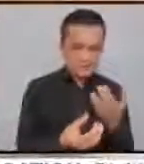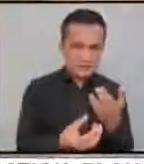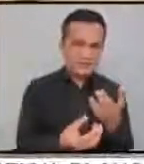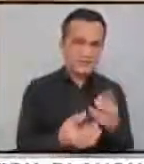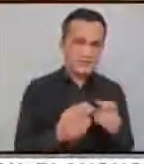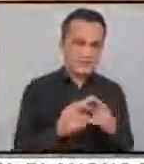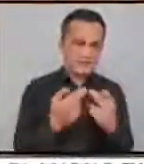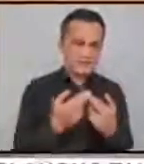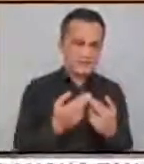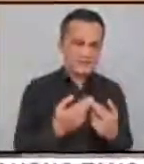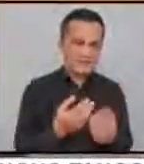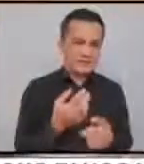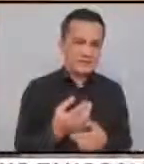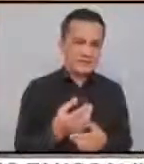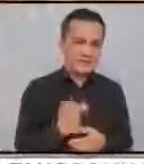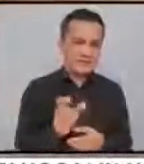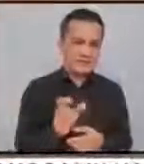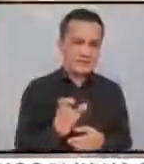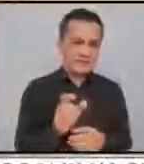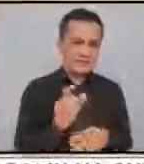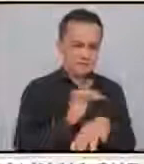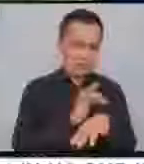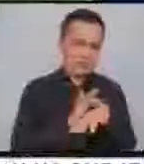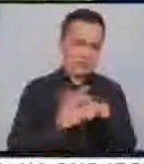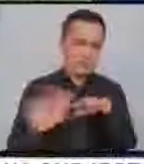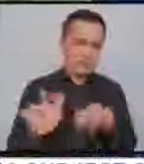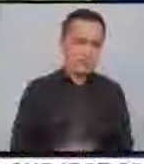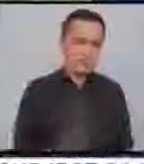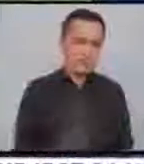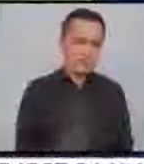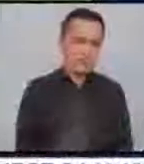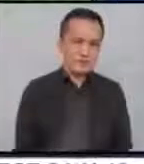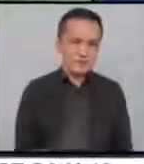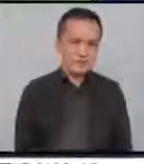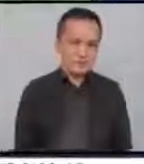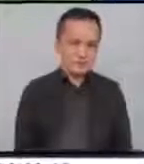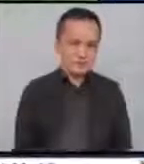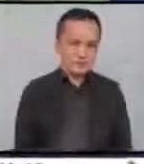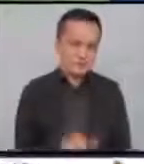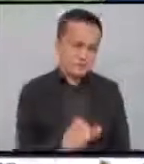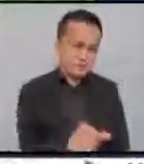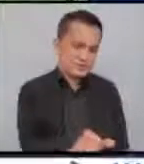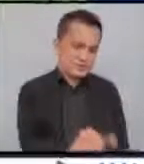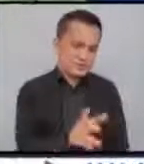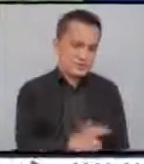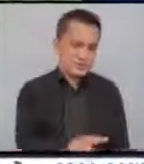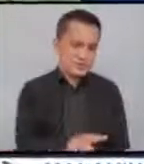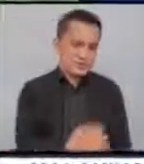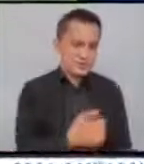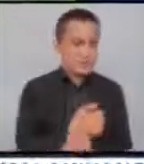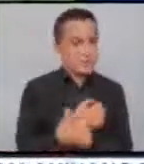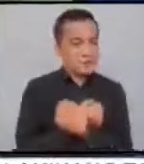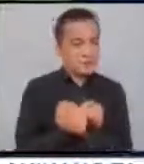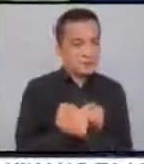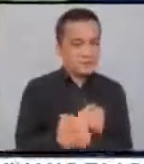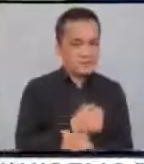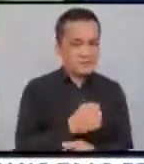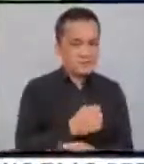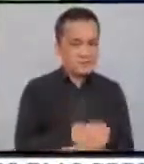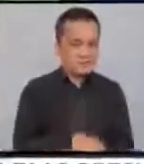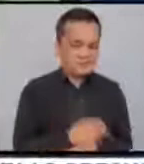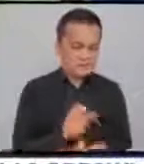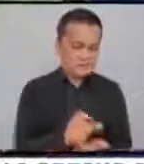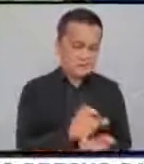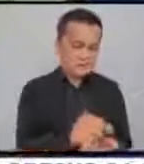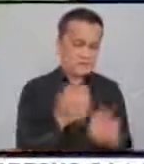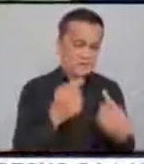yan po, nakuban talaga siya, ayan. Tapos, yung pwede tirik ninyo sa inyong yung maong mahal sa buhay. Oh, Daddy, this is for you.